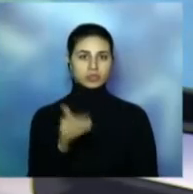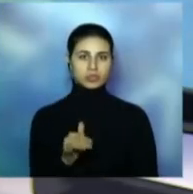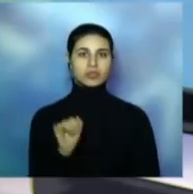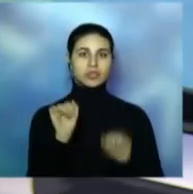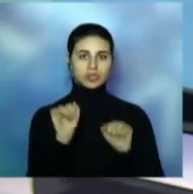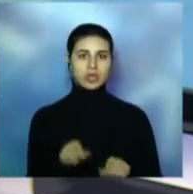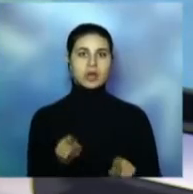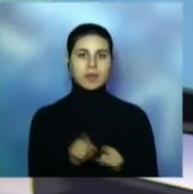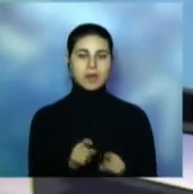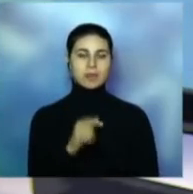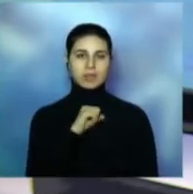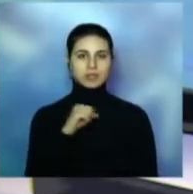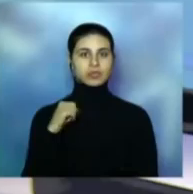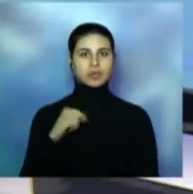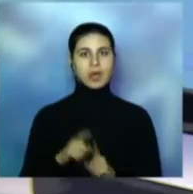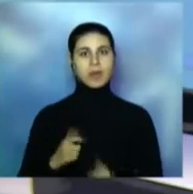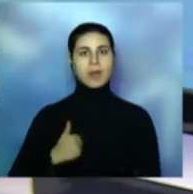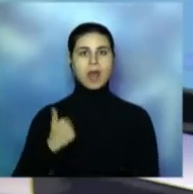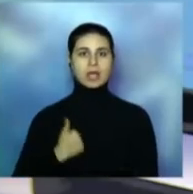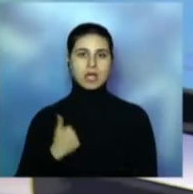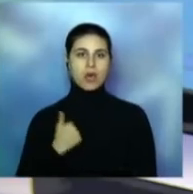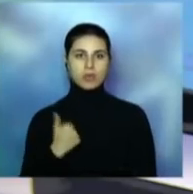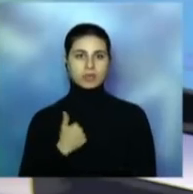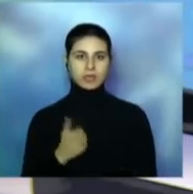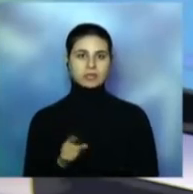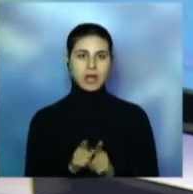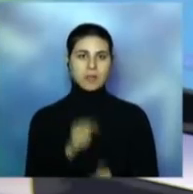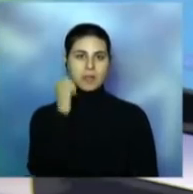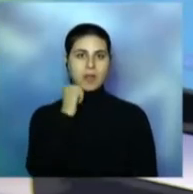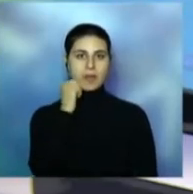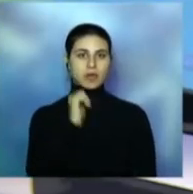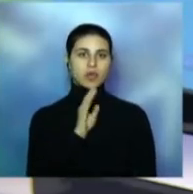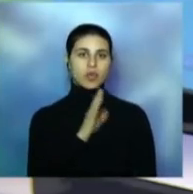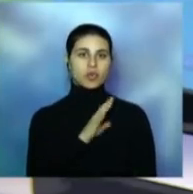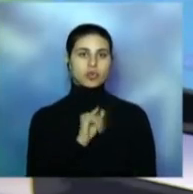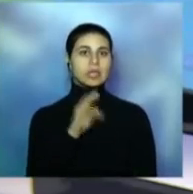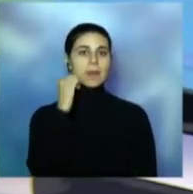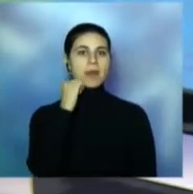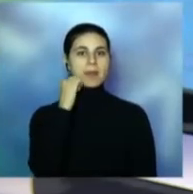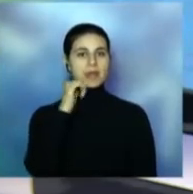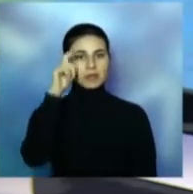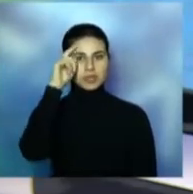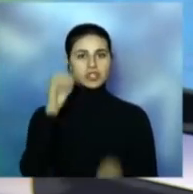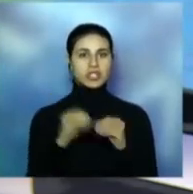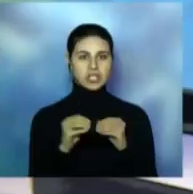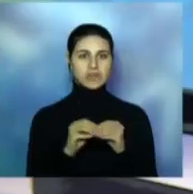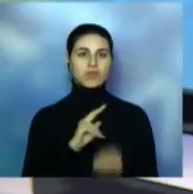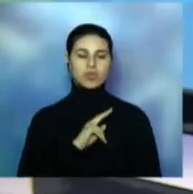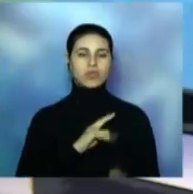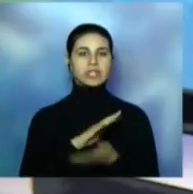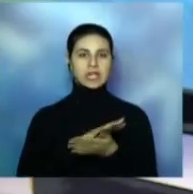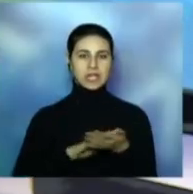შეიძლება ნარცისისტულად ისევ ყოყლოჩინობდეს, ბებერი გოგო ან ბებერი ბიჭი იყოს, ასე ვთქვათ, რომელიც ისევ იგივე სტილში